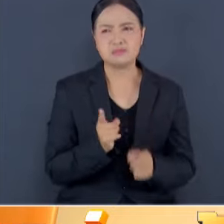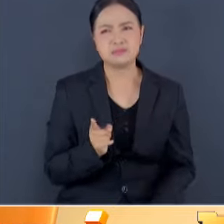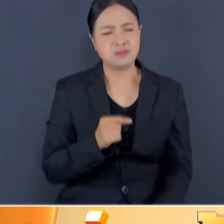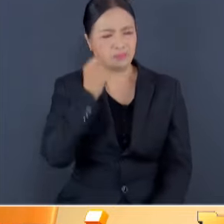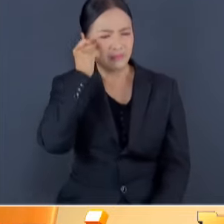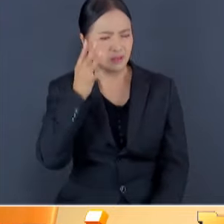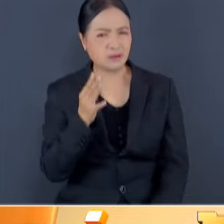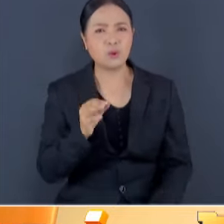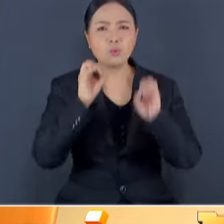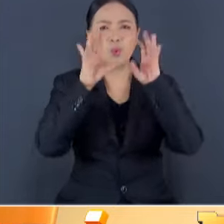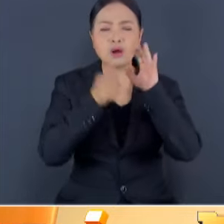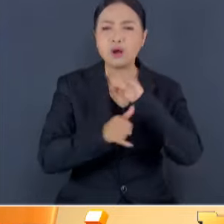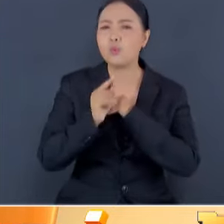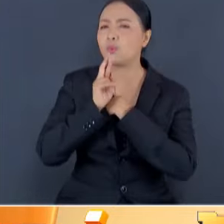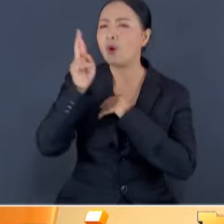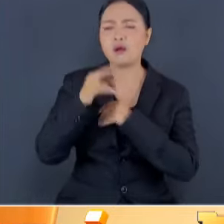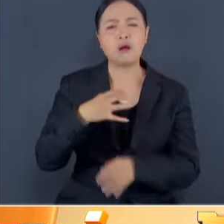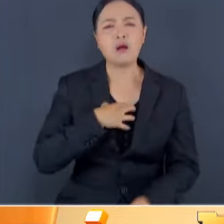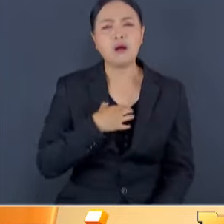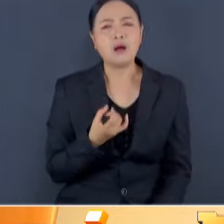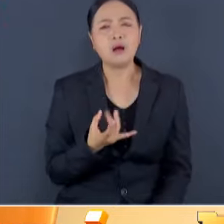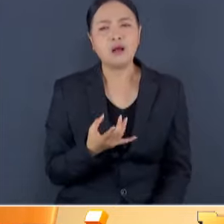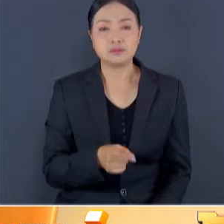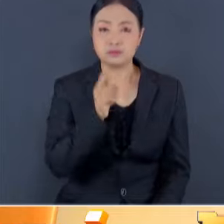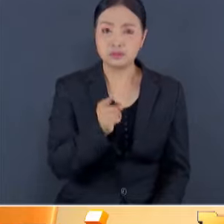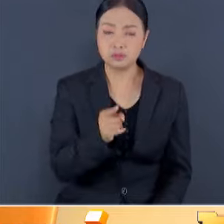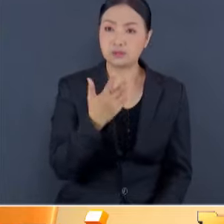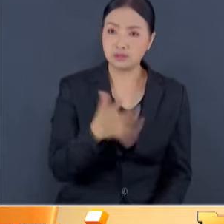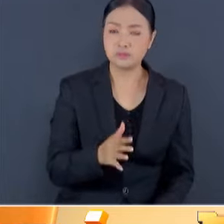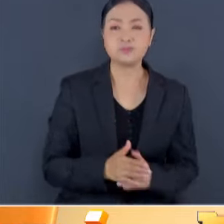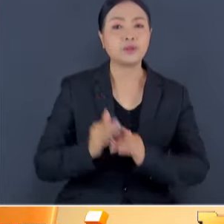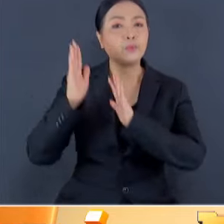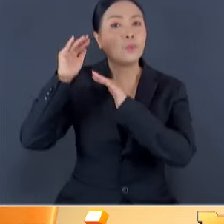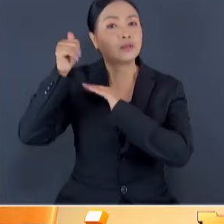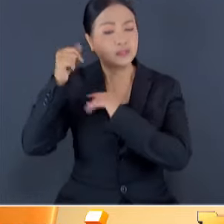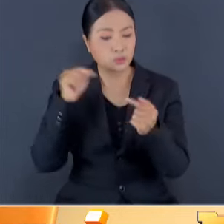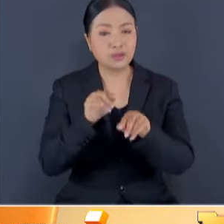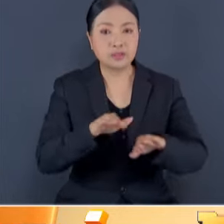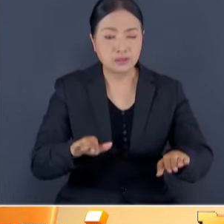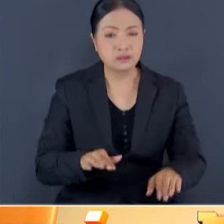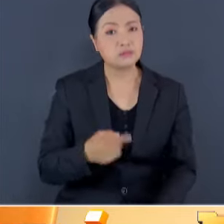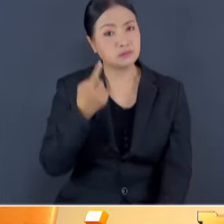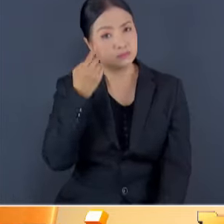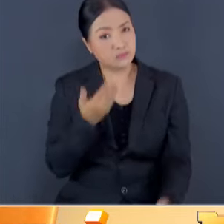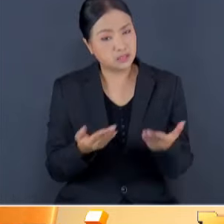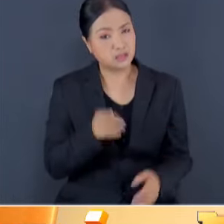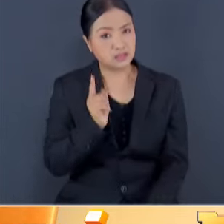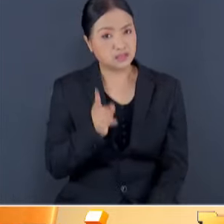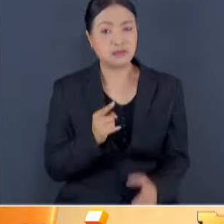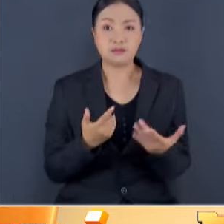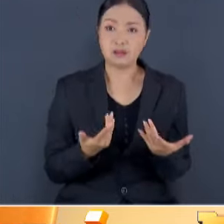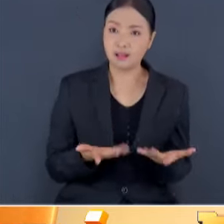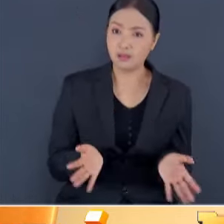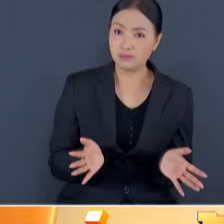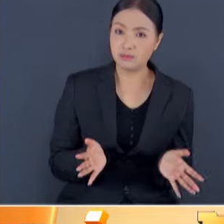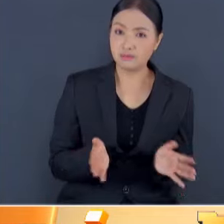บอกไม่เข้าใจบอกว่าครูที่ไปร้องเรียนเนี่ยต้องการอะไรจริงๆแล้วหวังดีกับเด็กหรือจริงๆแล้วนี่ผอบอกแบบ